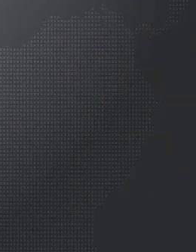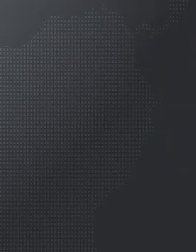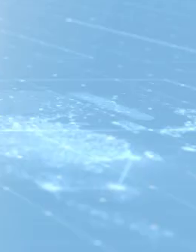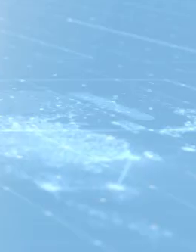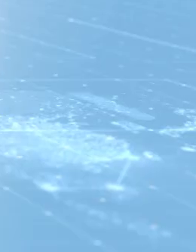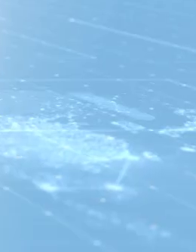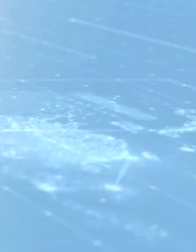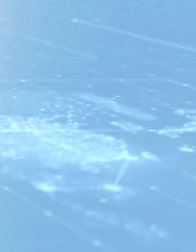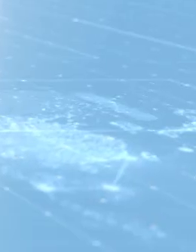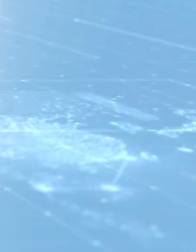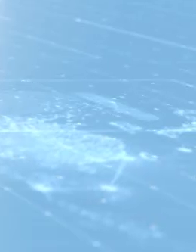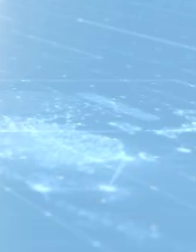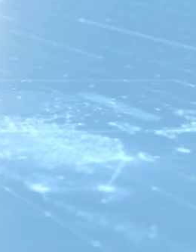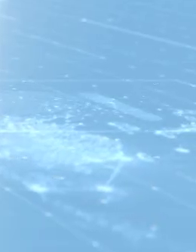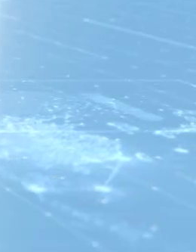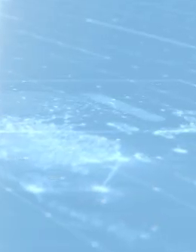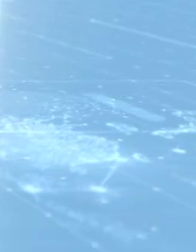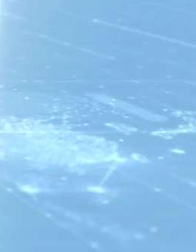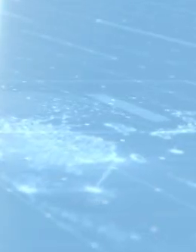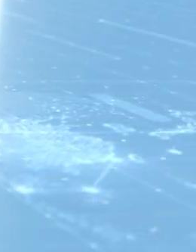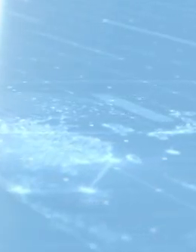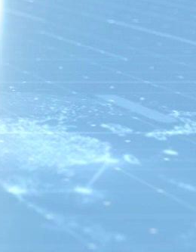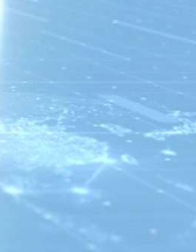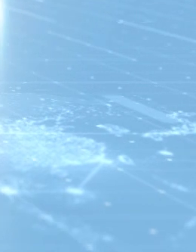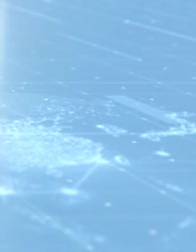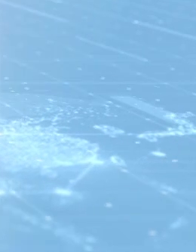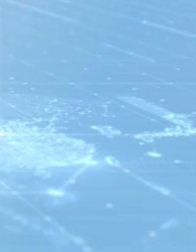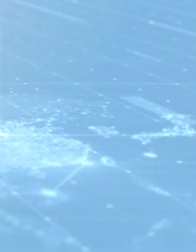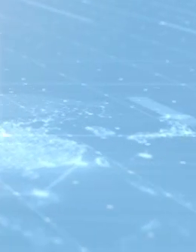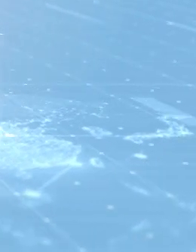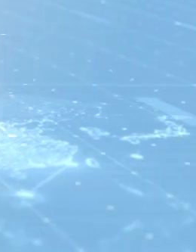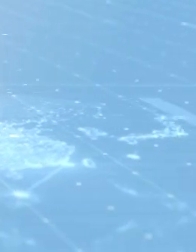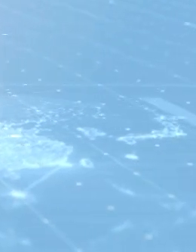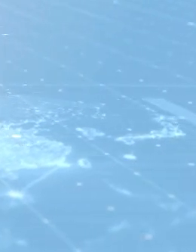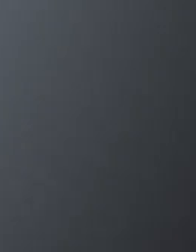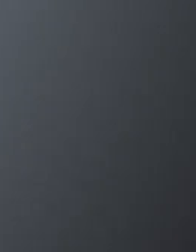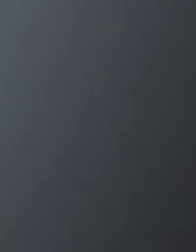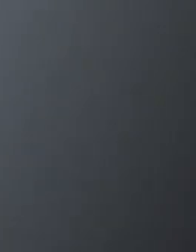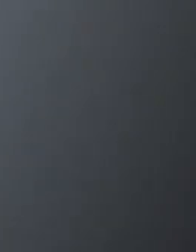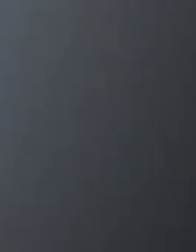Келіп жеткен ақпараттар легі осындай болды. Мен сіздермен қоштасамын. Аман сау болыңыздар.